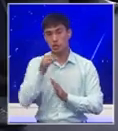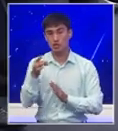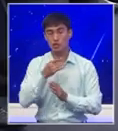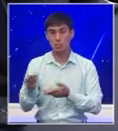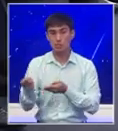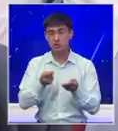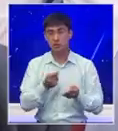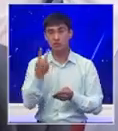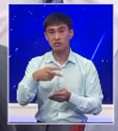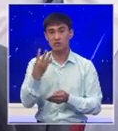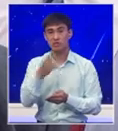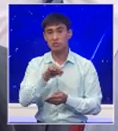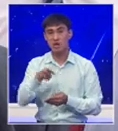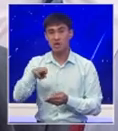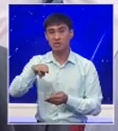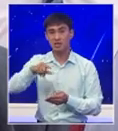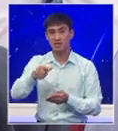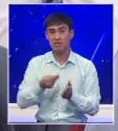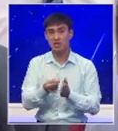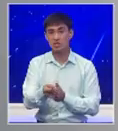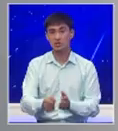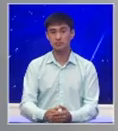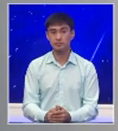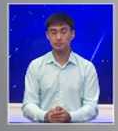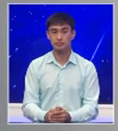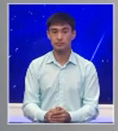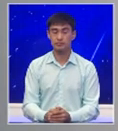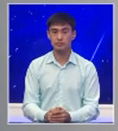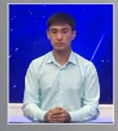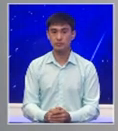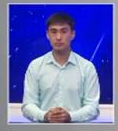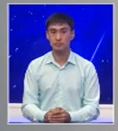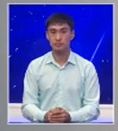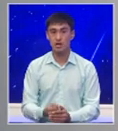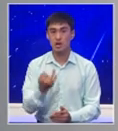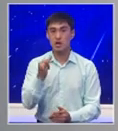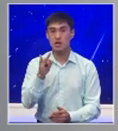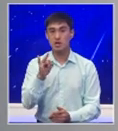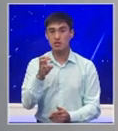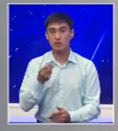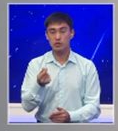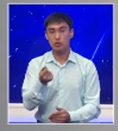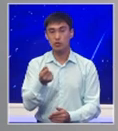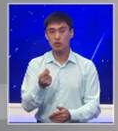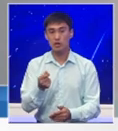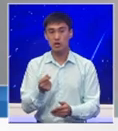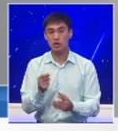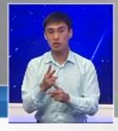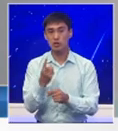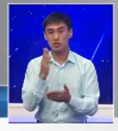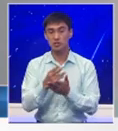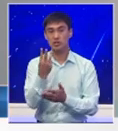привлечено 24 миллиарда тенге вложений. В инвестиционную карту района вошли 14 объектов, из которых 3 крупные